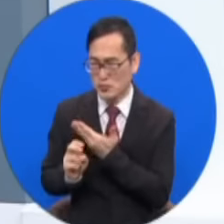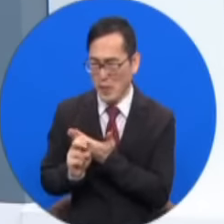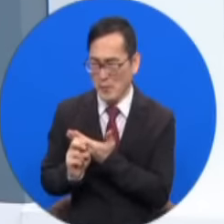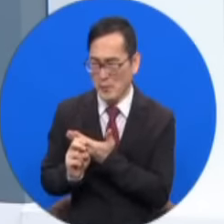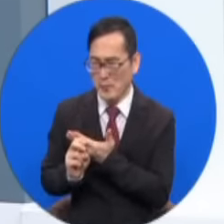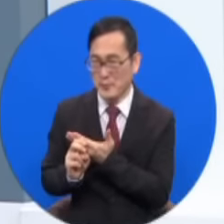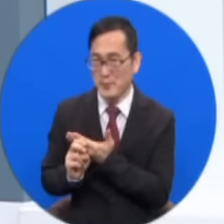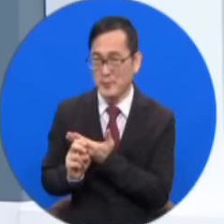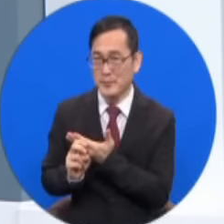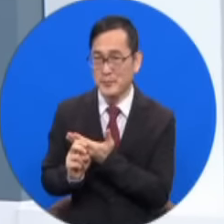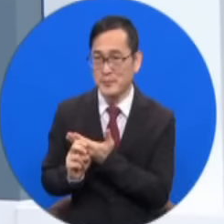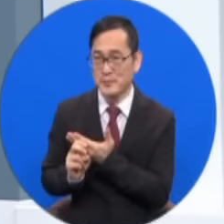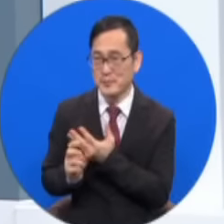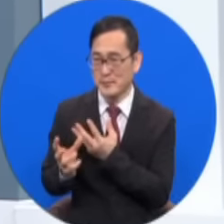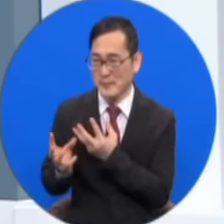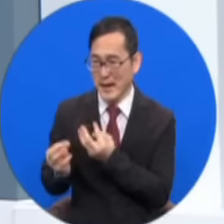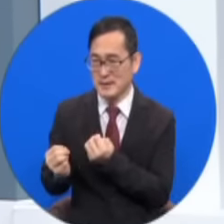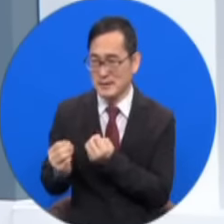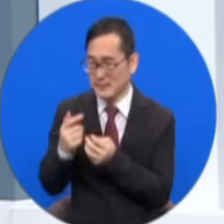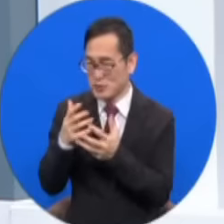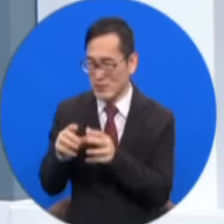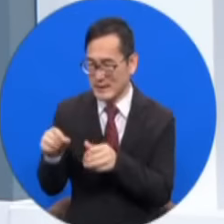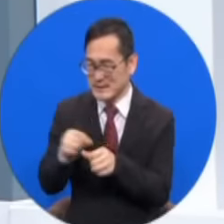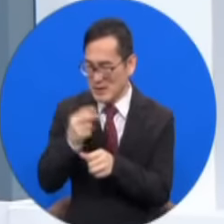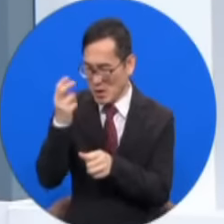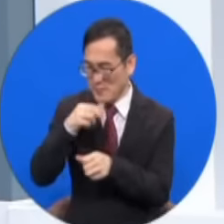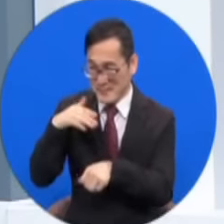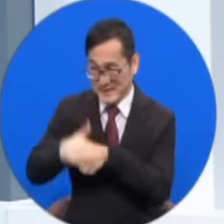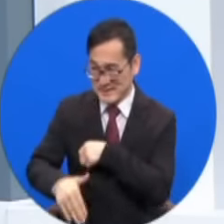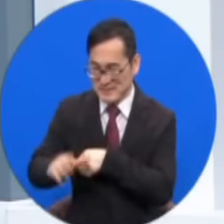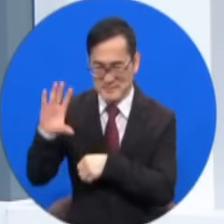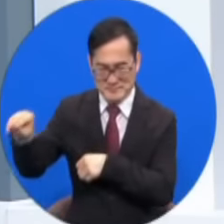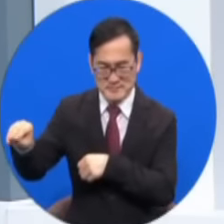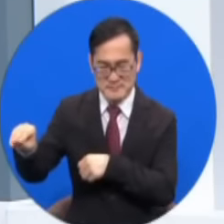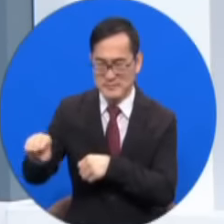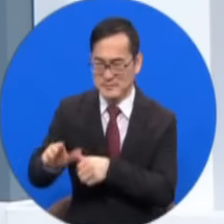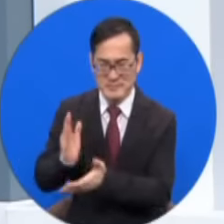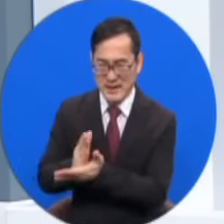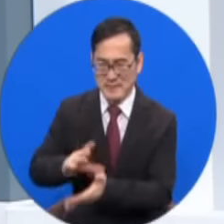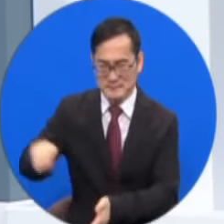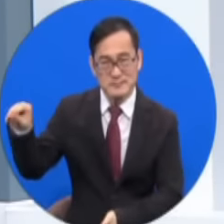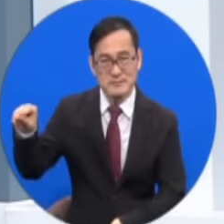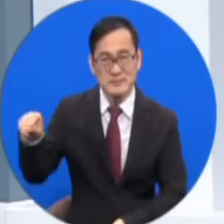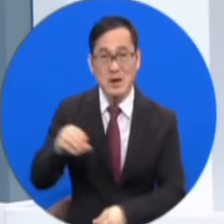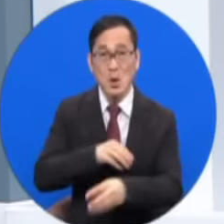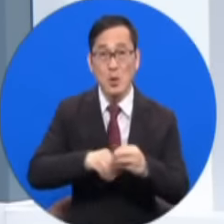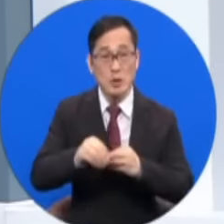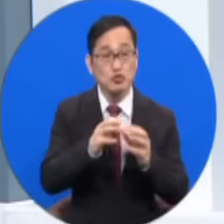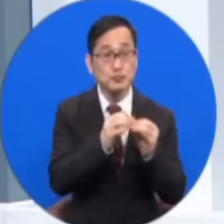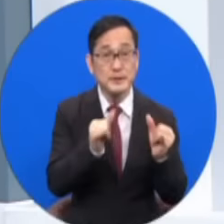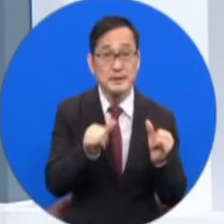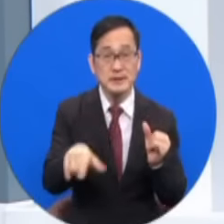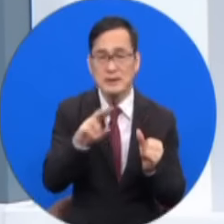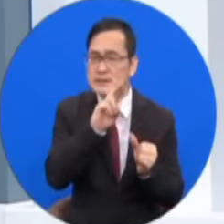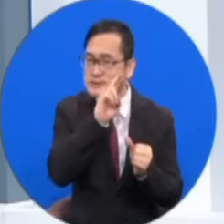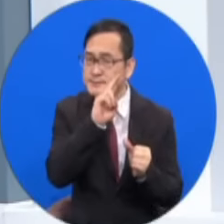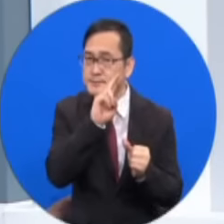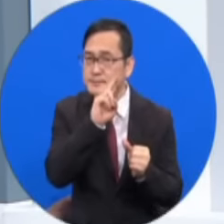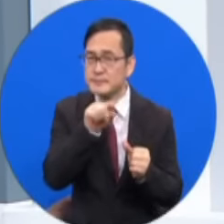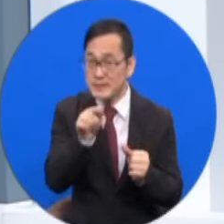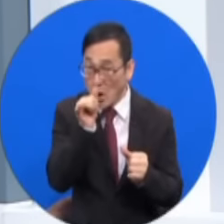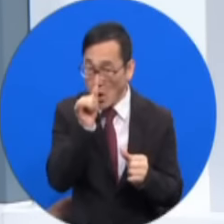어 소지가 많은 저런 민주당의 특검이 아니라 어찌 보면 그 의혹 해소에 대한 국민적인 그 눈높이에